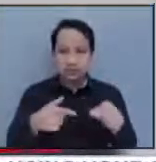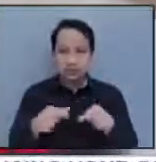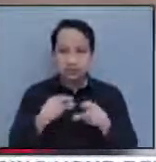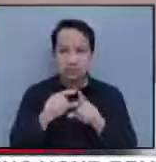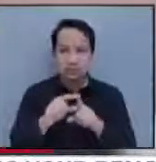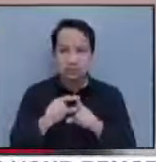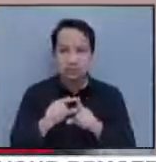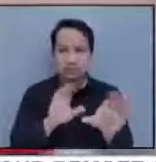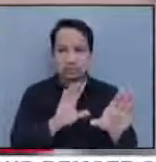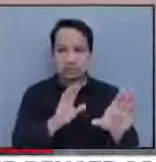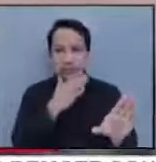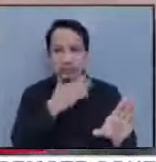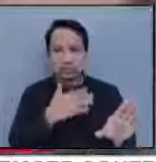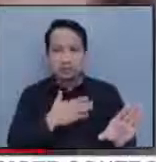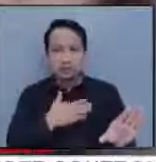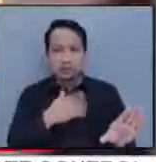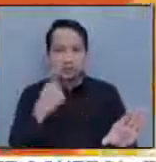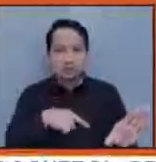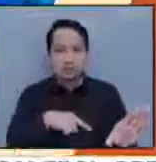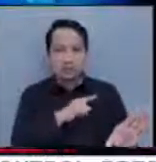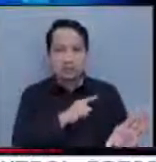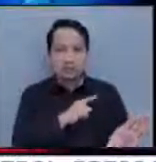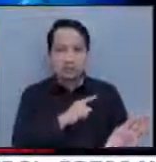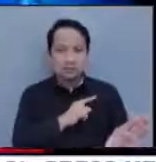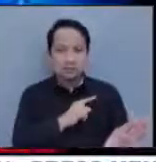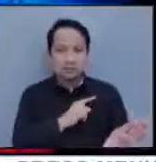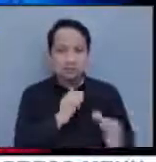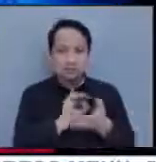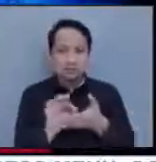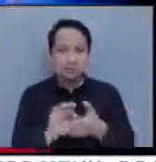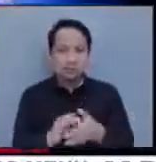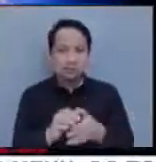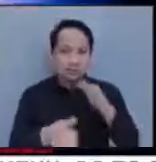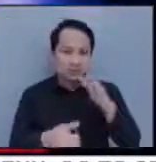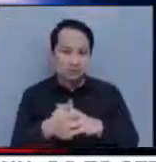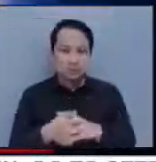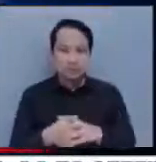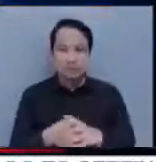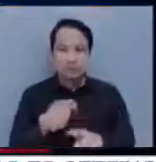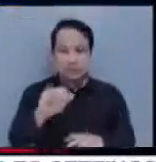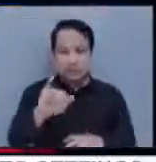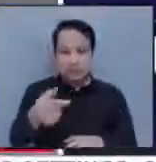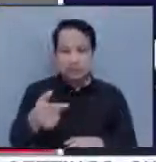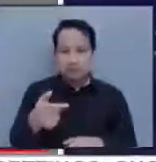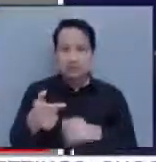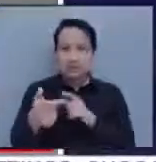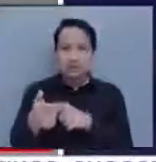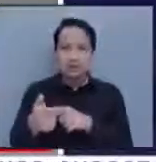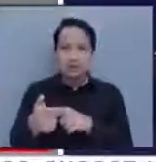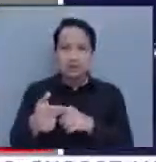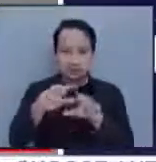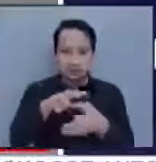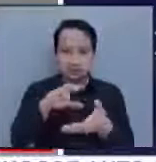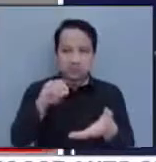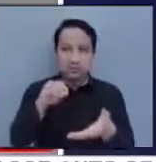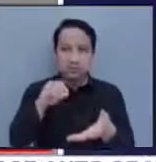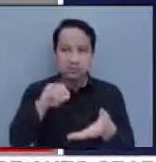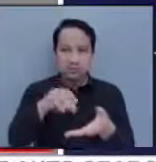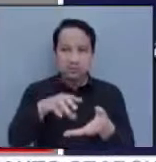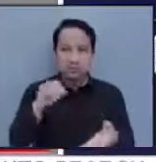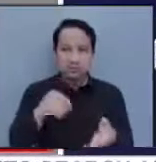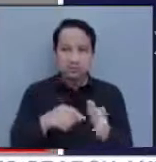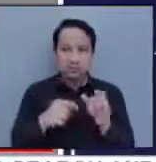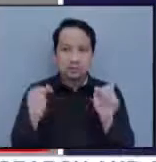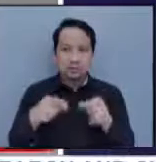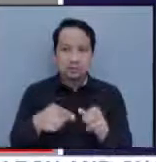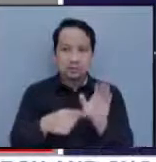"This is not our official account." Nilabas din ni Toni sa isa pa niyang IG story ang screenshot kung saan makikitang nag-comment